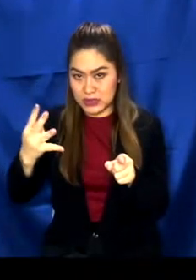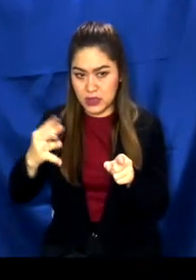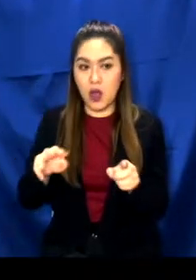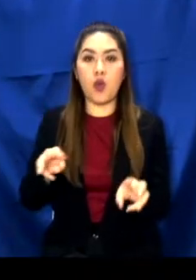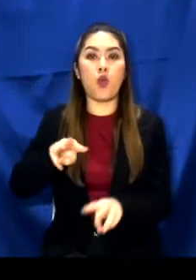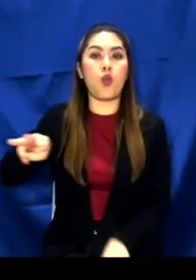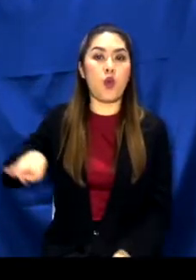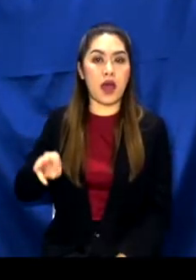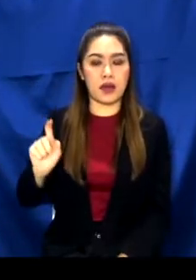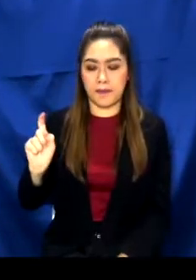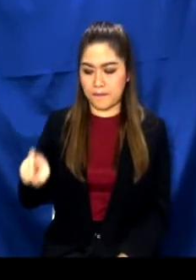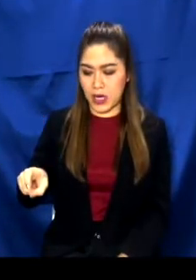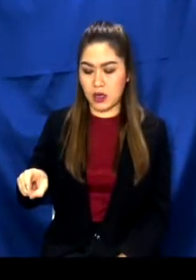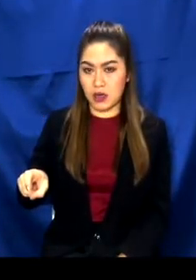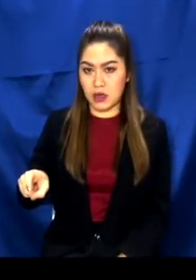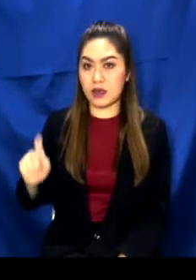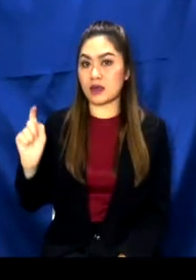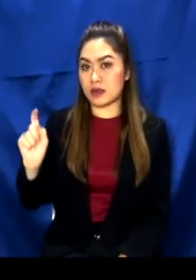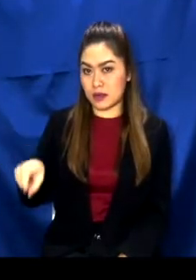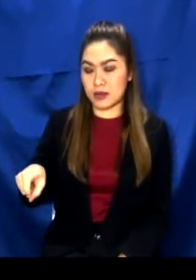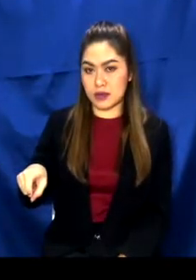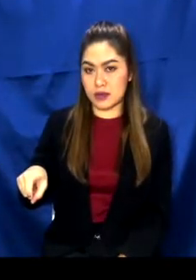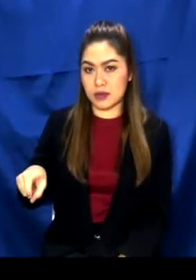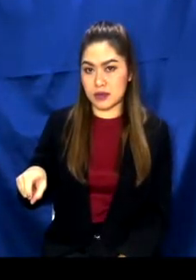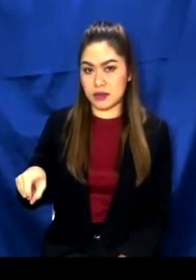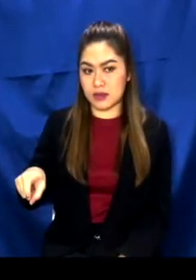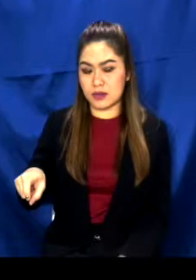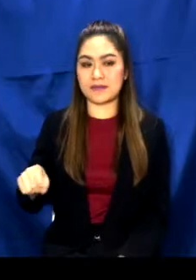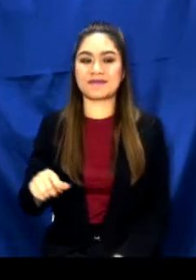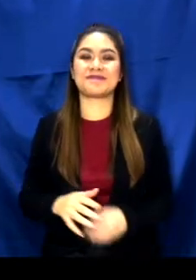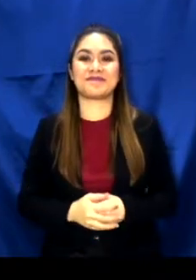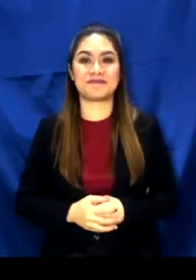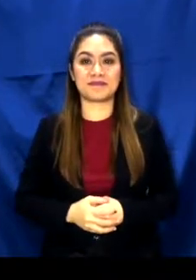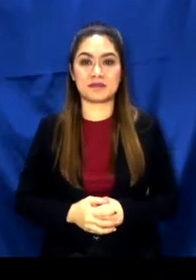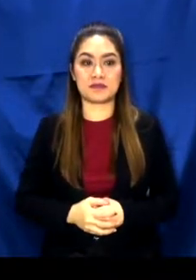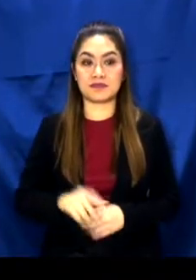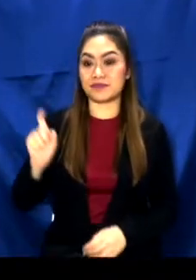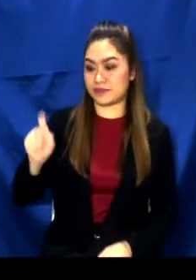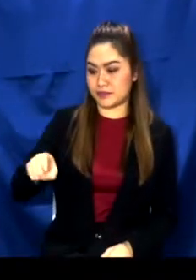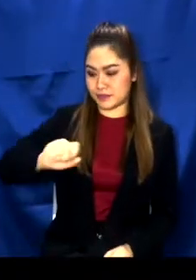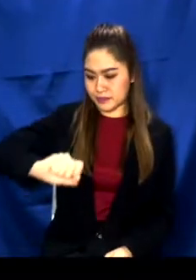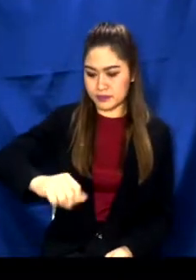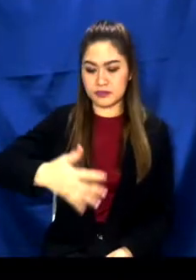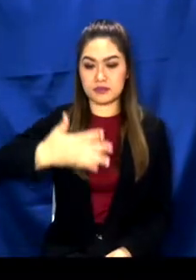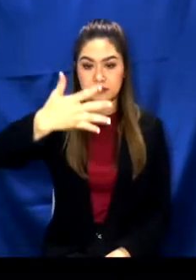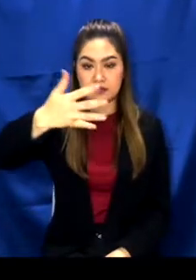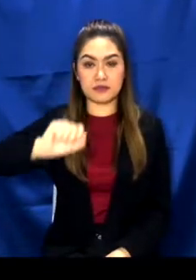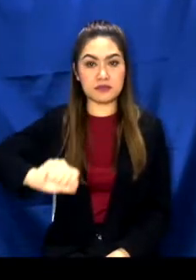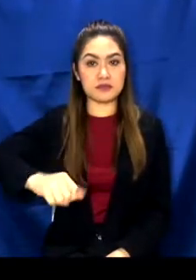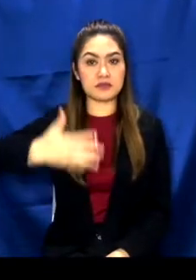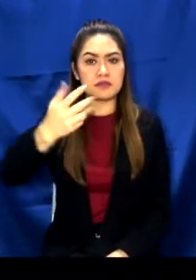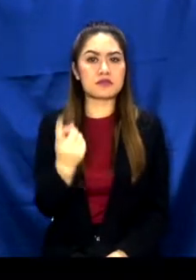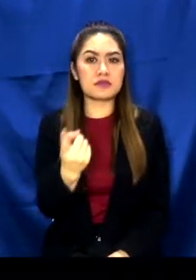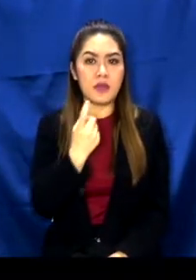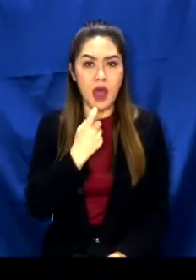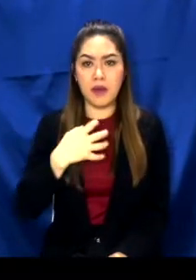พื้นที่ว่างหนึ่งครั้งค่ะคลิกเลยนะคะ พอคลิกขึ้นมาแล้วเนี่ยมันจะถามว่าคุ